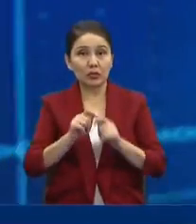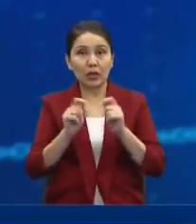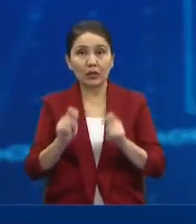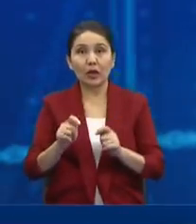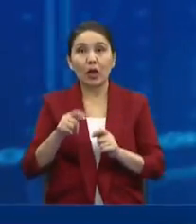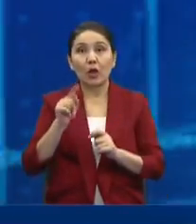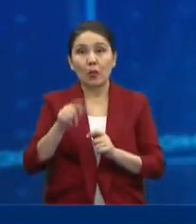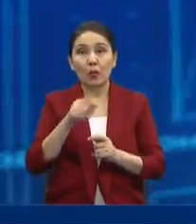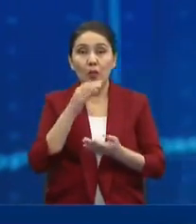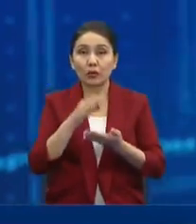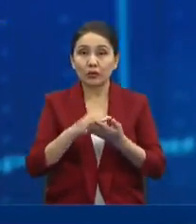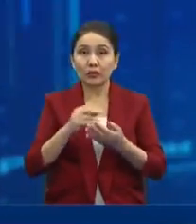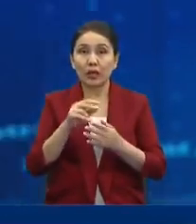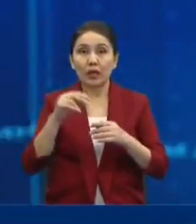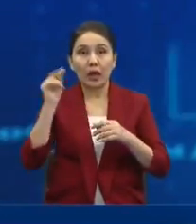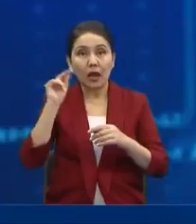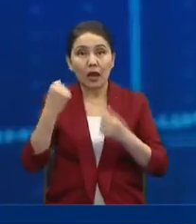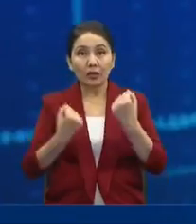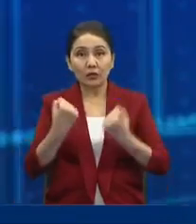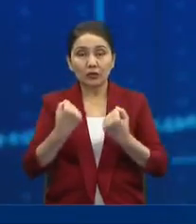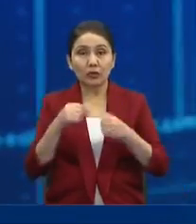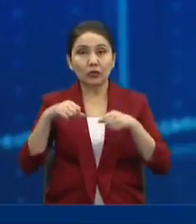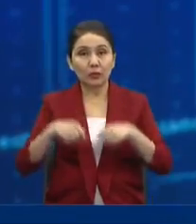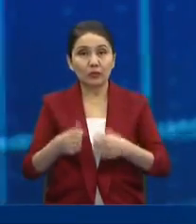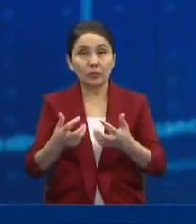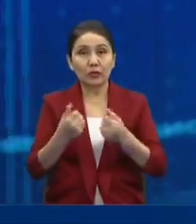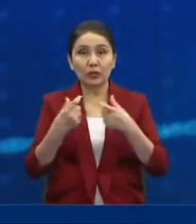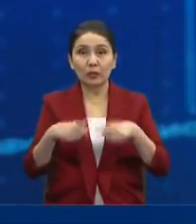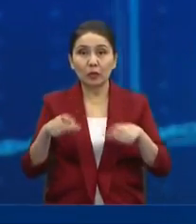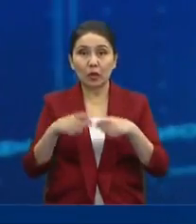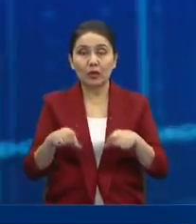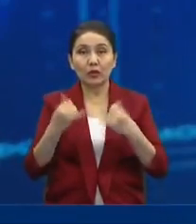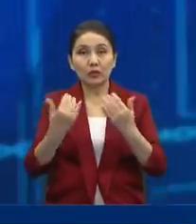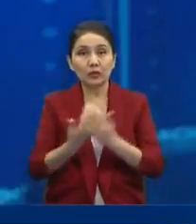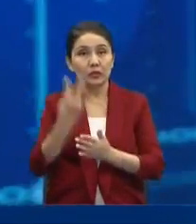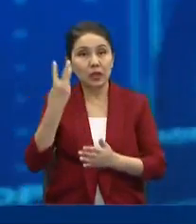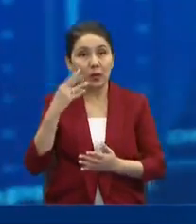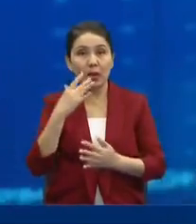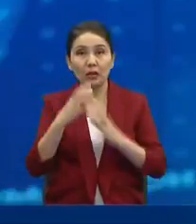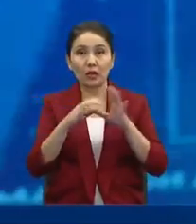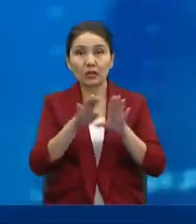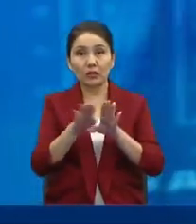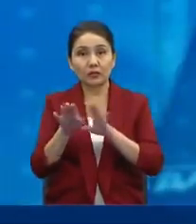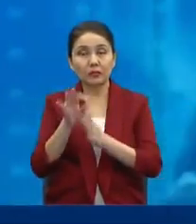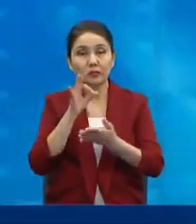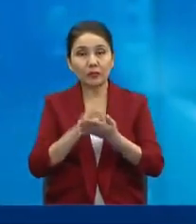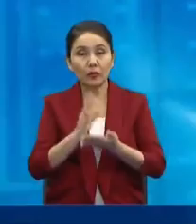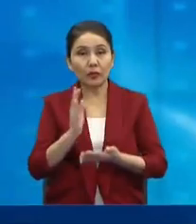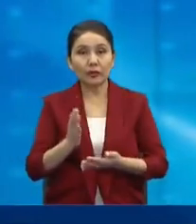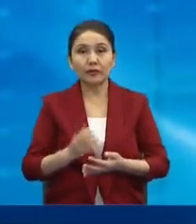Muassasada haydovchilik guvohnomasini olish uchun imtihonlar qabul qilish jarayonlari mutlaqo zamonaviy va xalqaro standartlarga javob